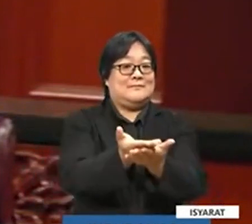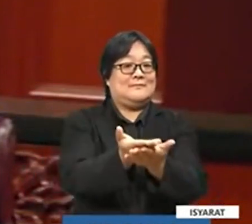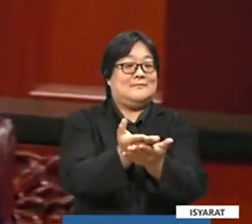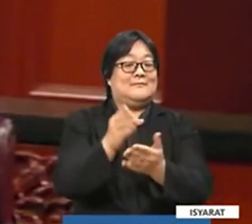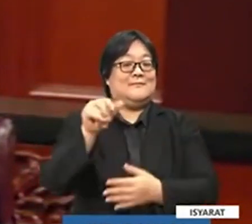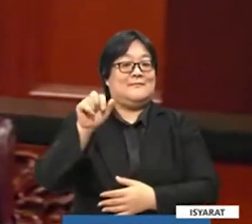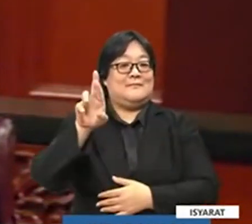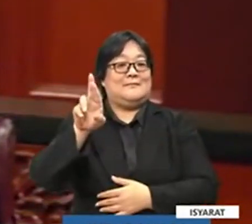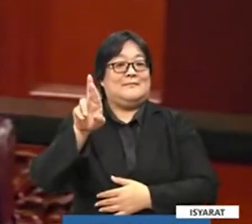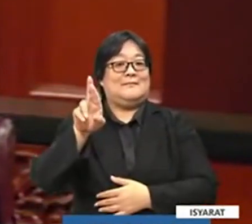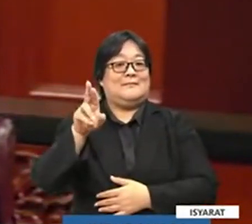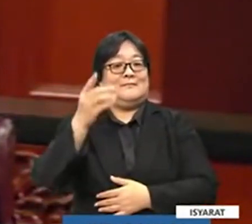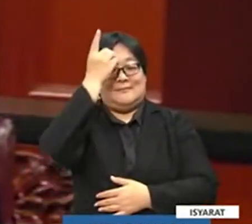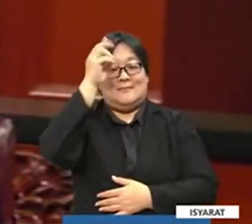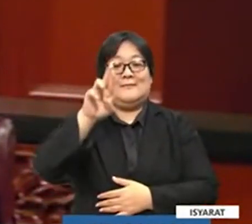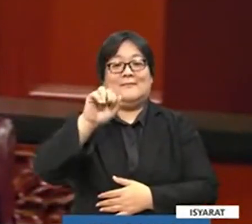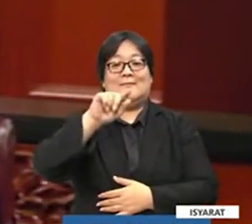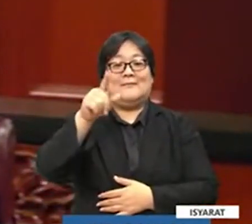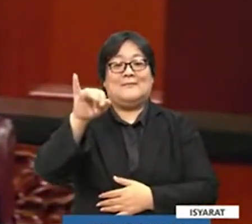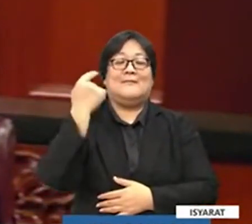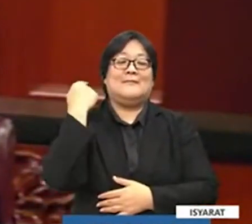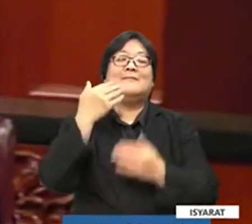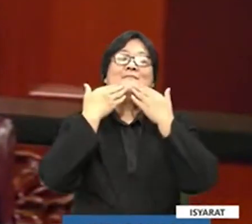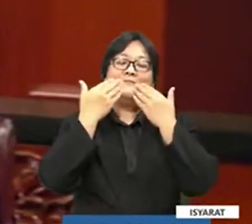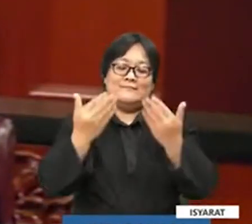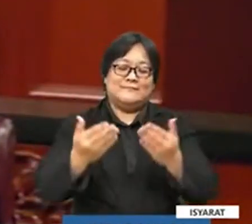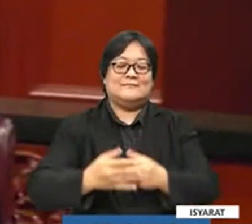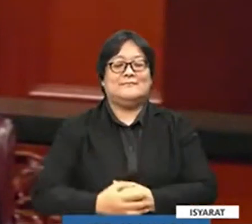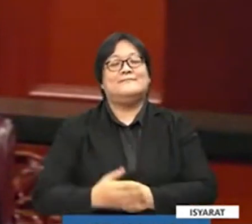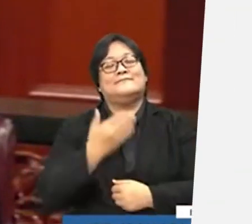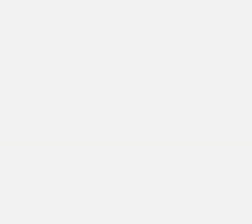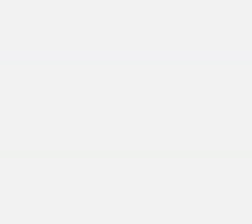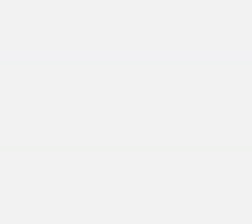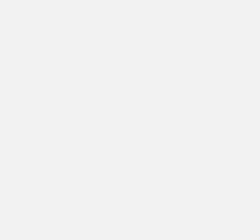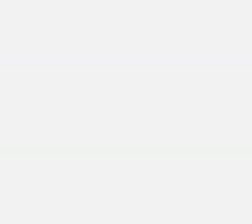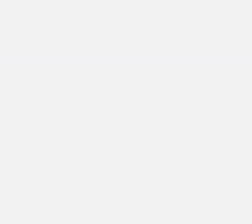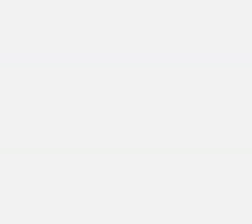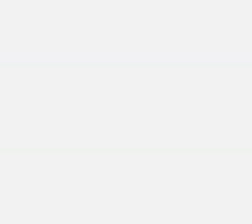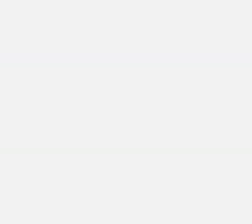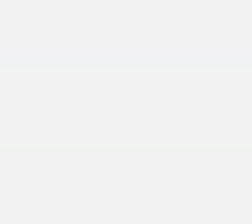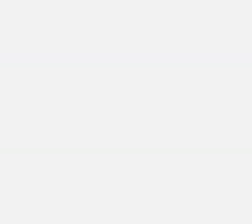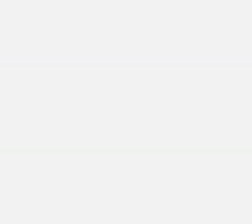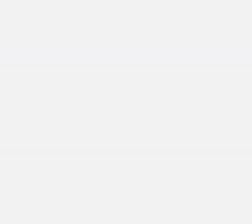dibuat oleh Netter Datu Razali tadi Terima kasih tersebut gua ngasih lu